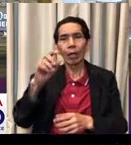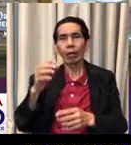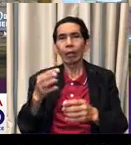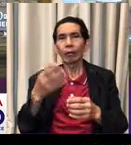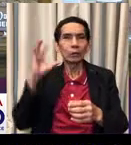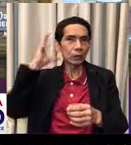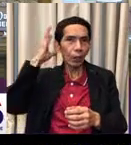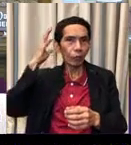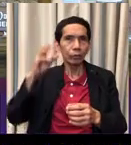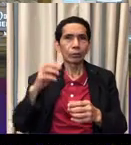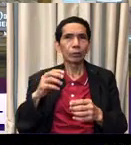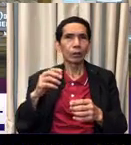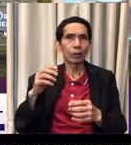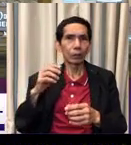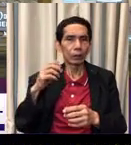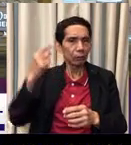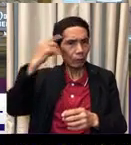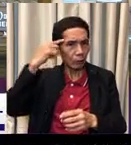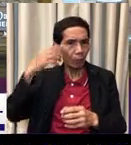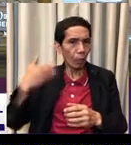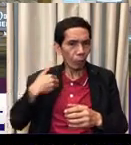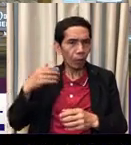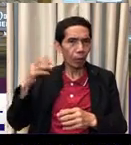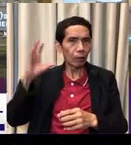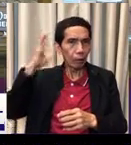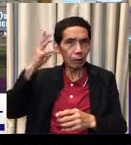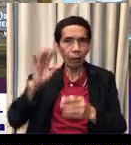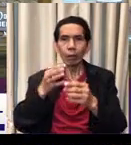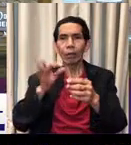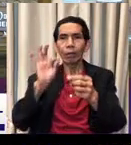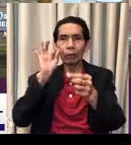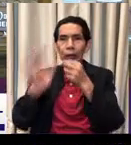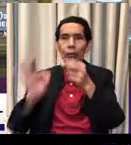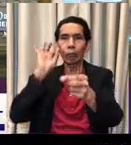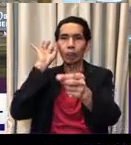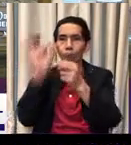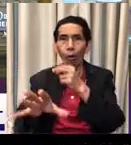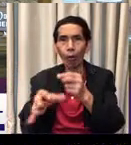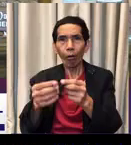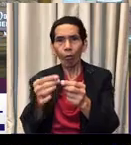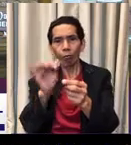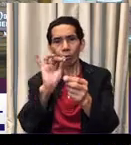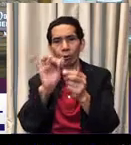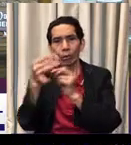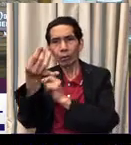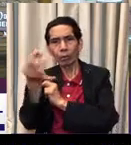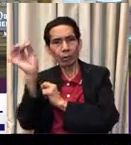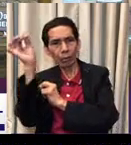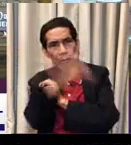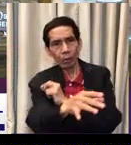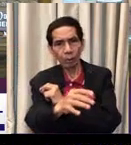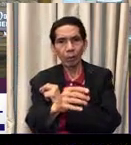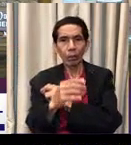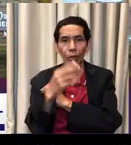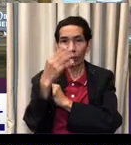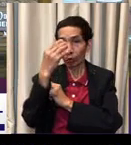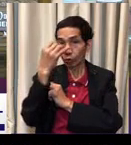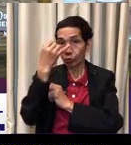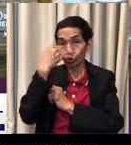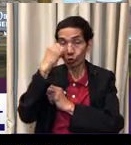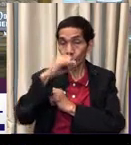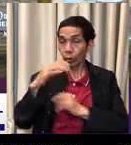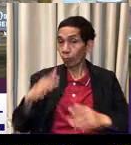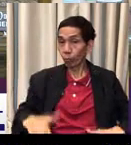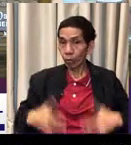talipandas ng anong uri ng utak meron ka? Sindihan mo yung lobo. Ha? Ano joke ang buhay ng